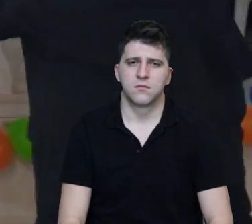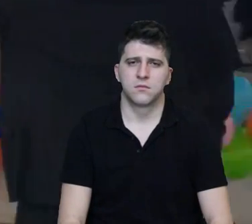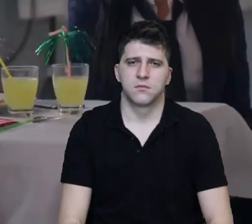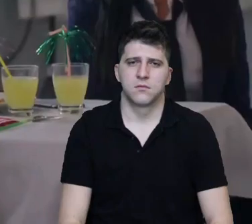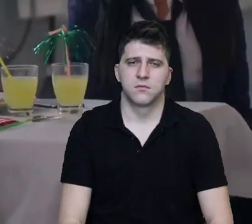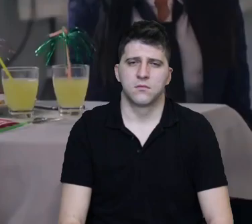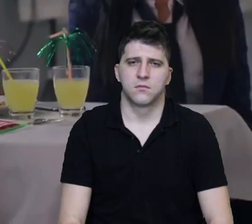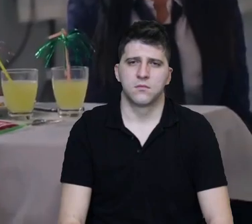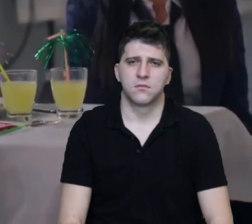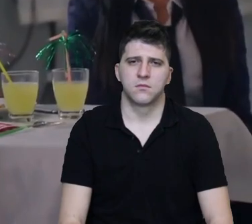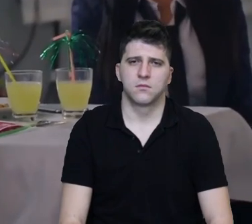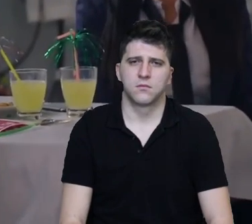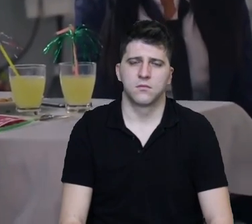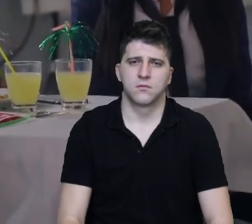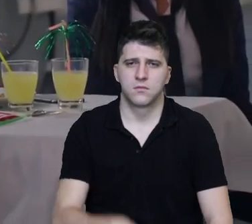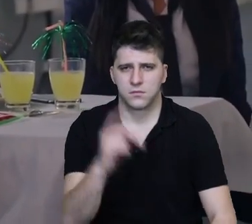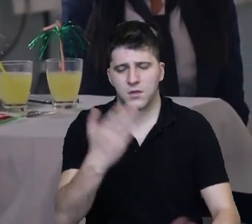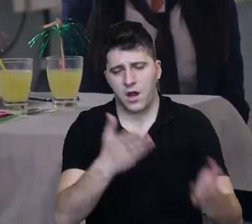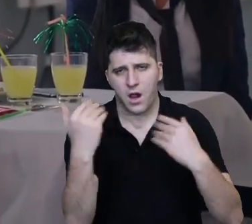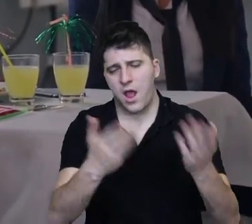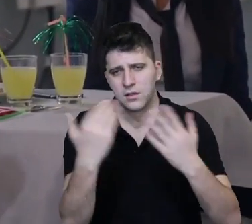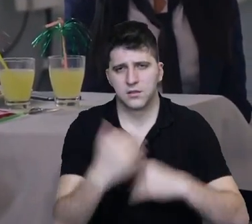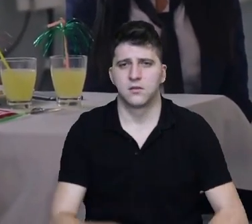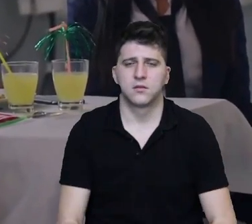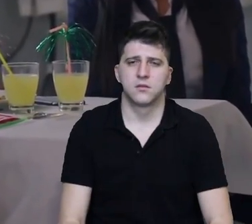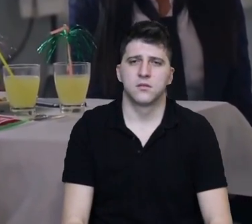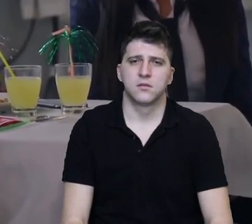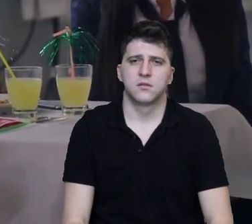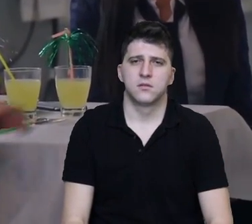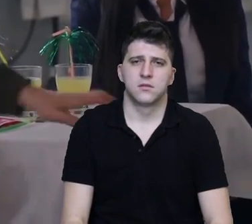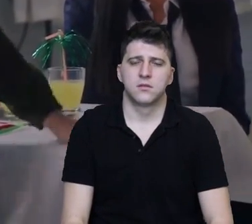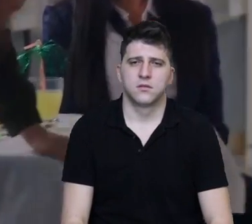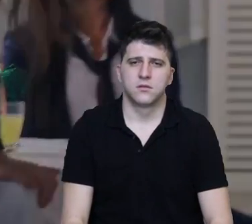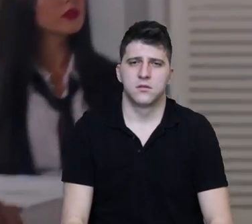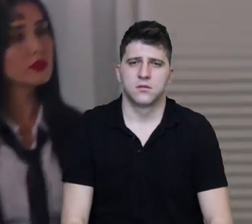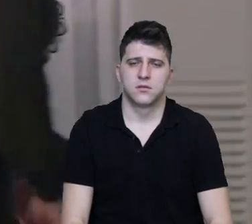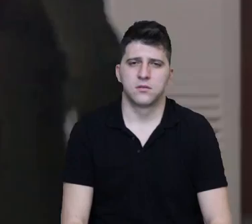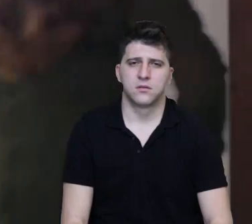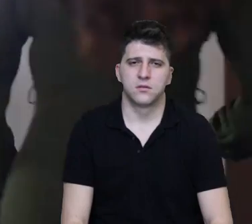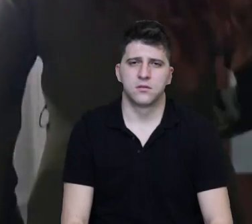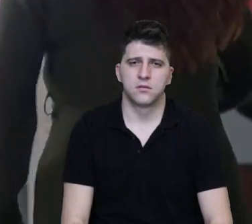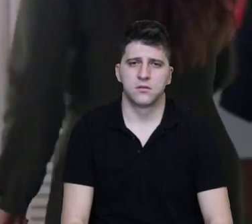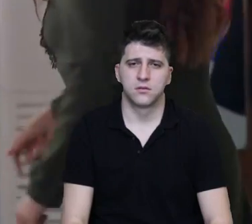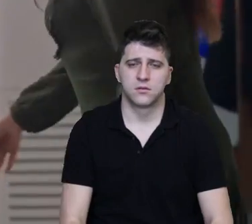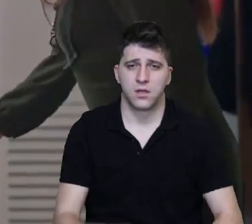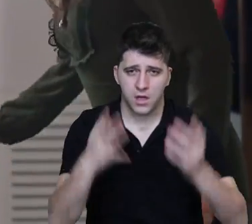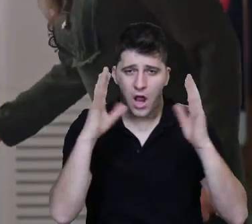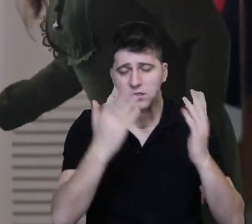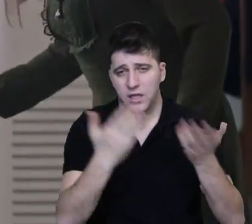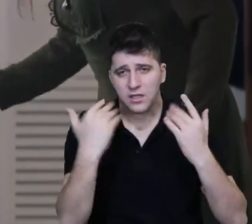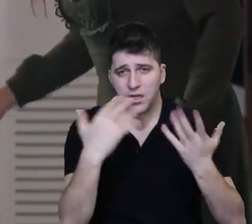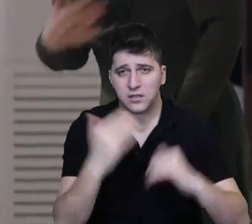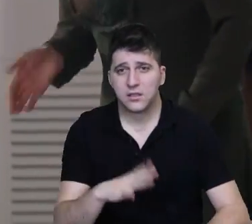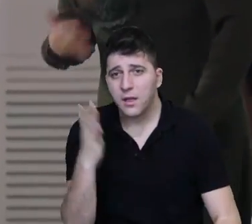girdi. Siz de kalkın, haydi. Kendi kalktı. Alkış tutarsın sadece hadi.